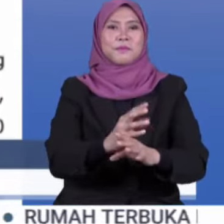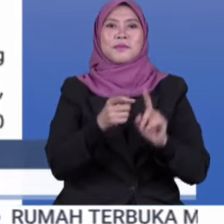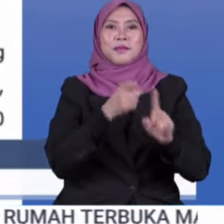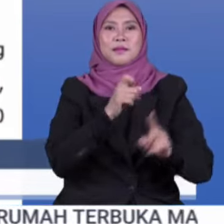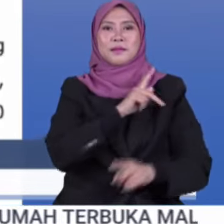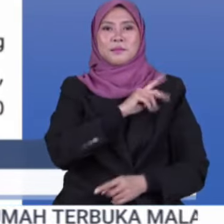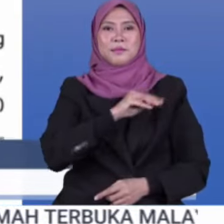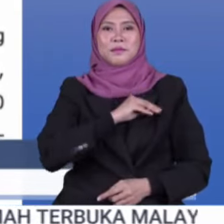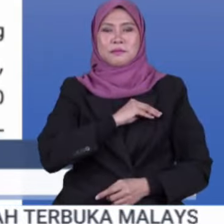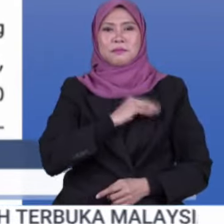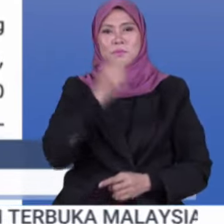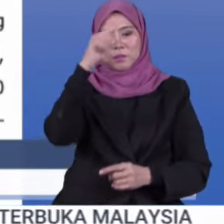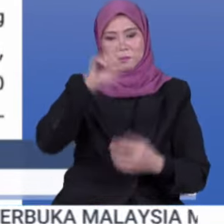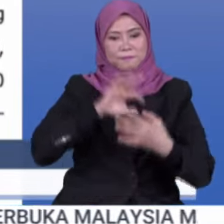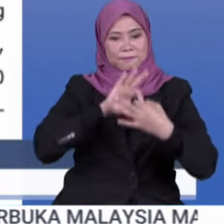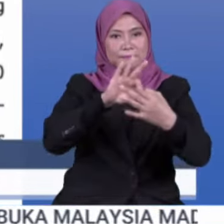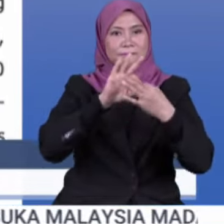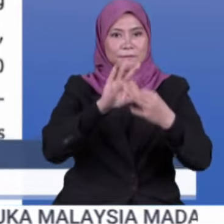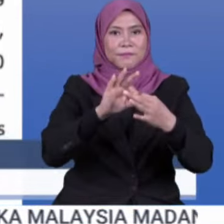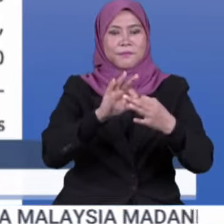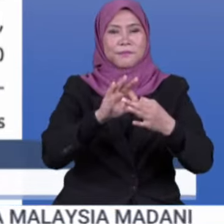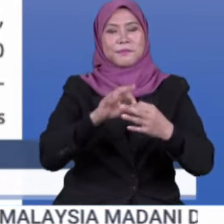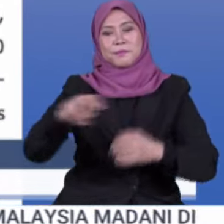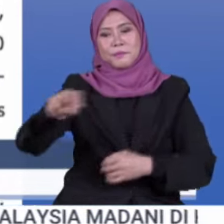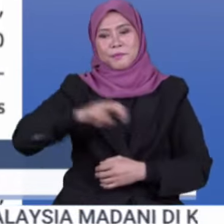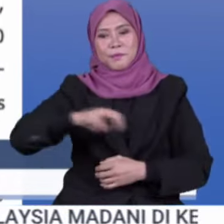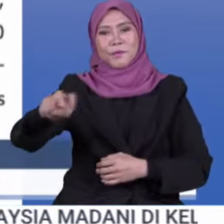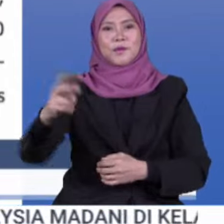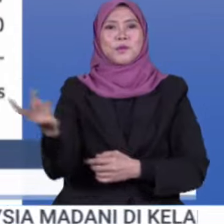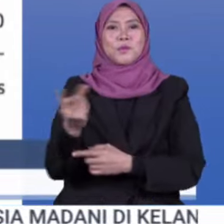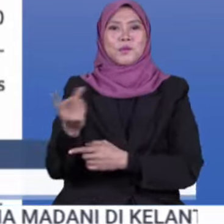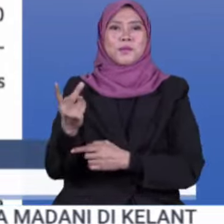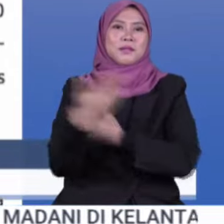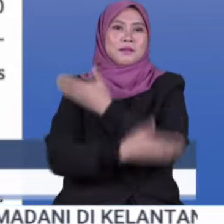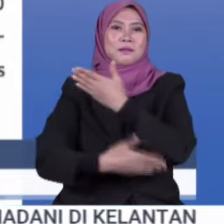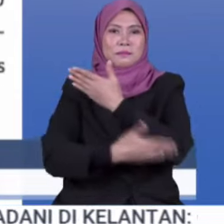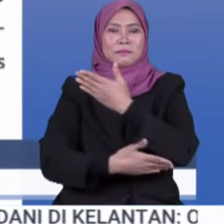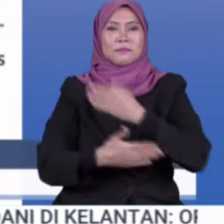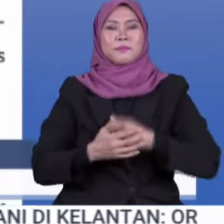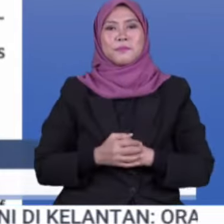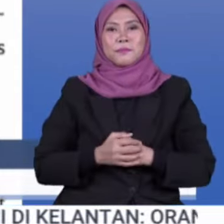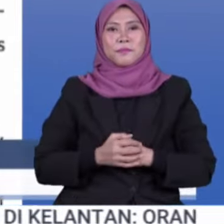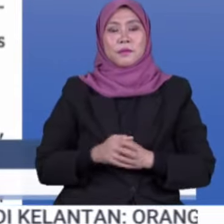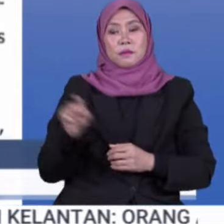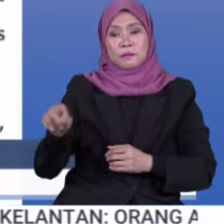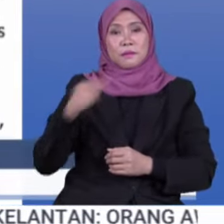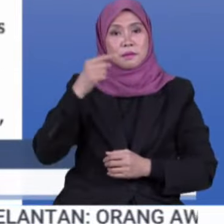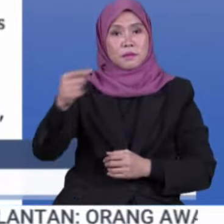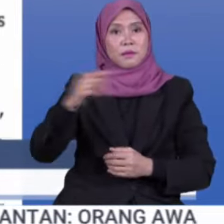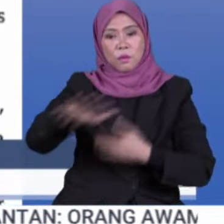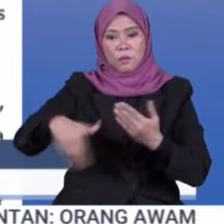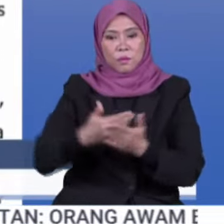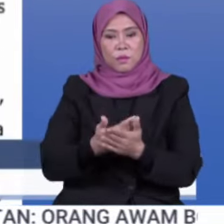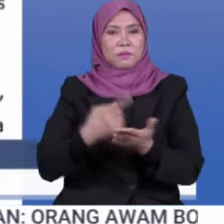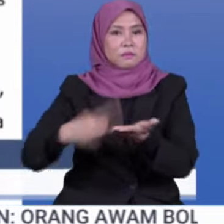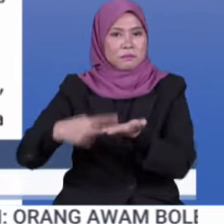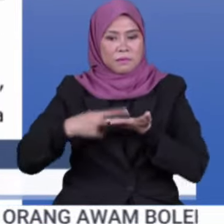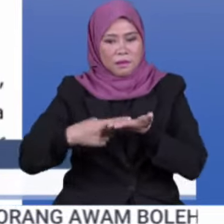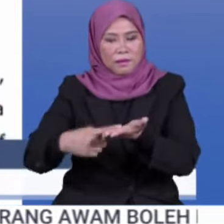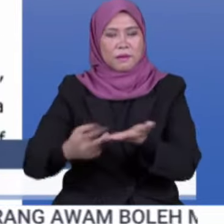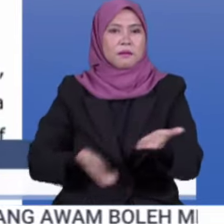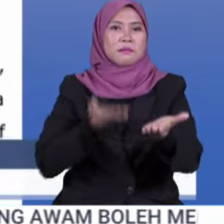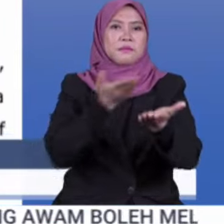kementerian dalam meningkatkan kerjasama dalam bidang pengangkutan kedua-dua pihak. Jelas Noni, semua isu yang dibincangkan akan